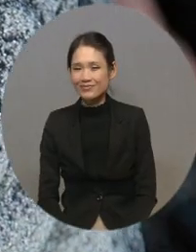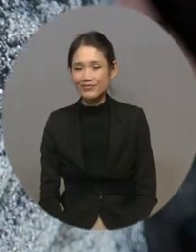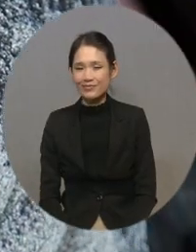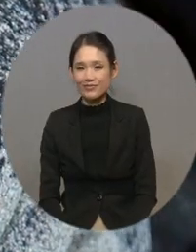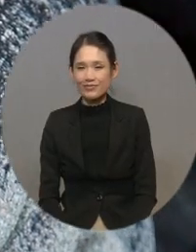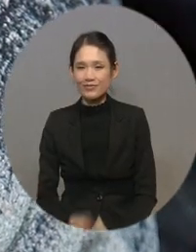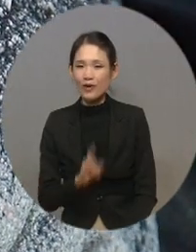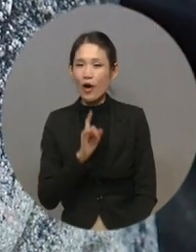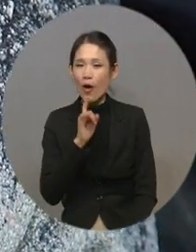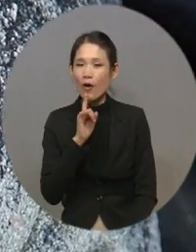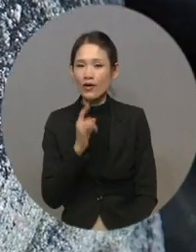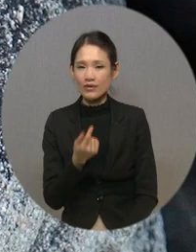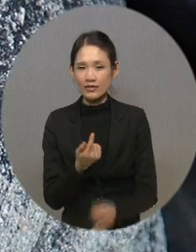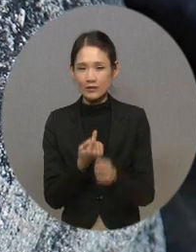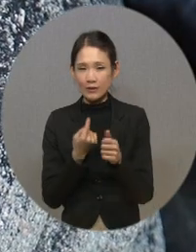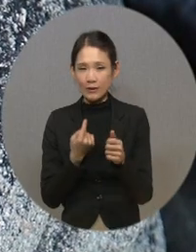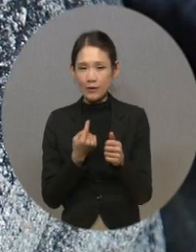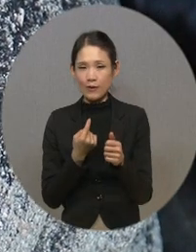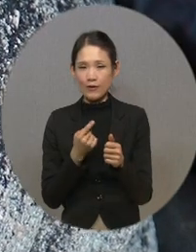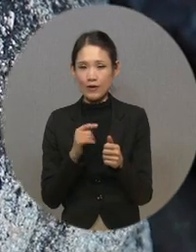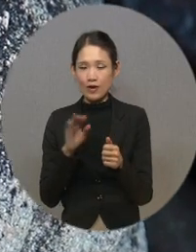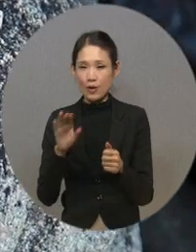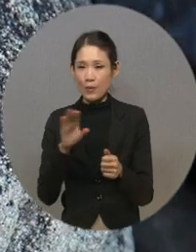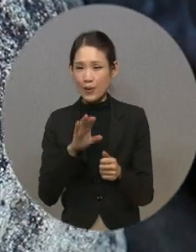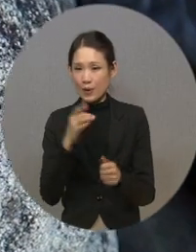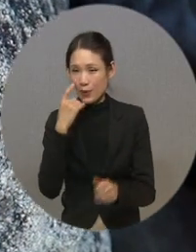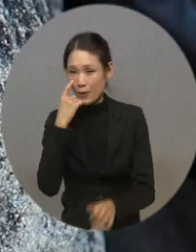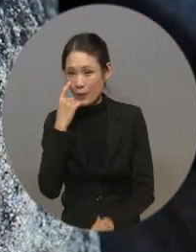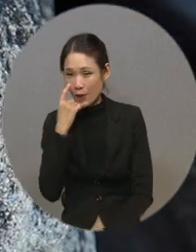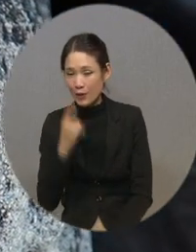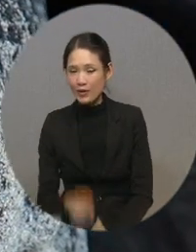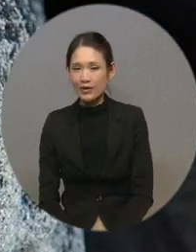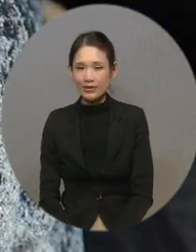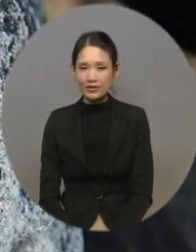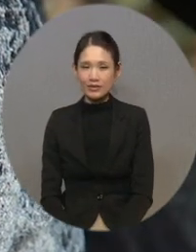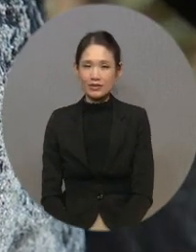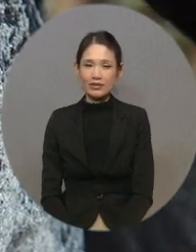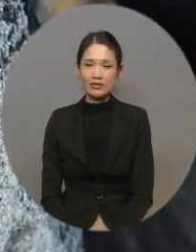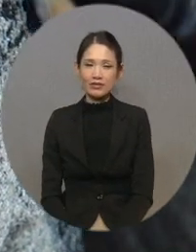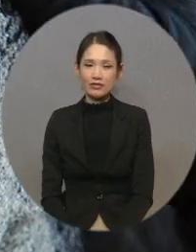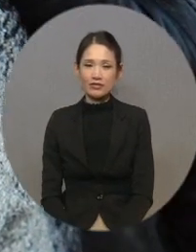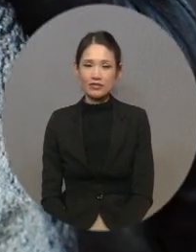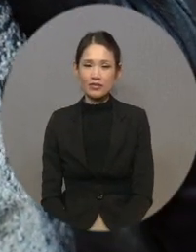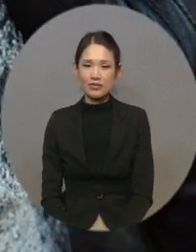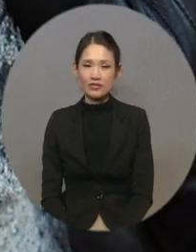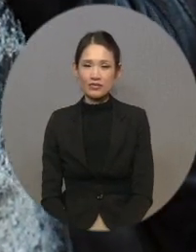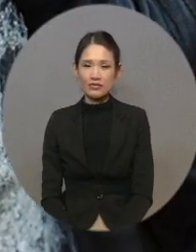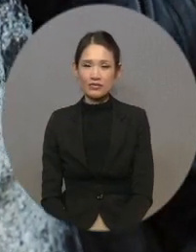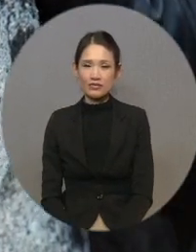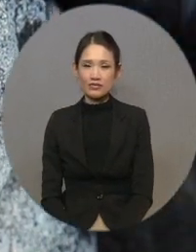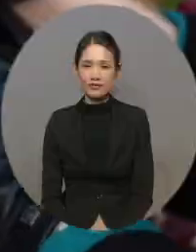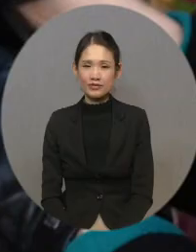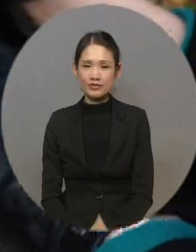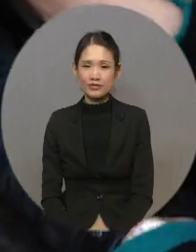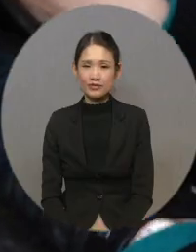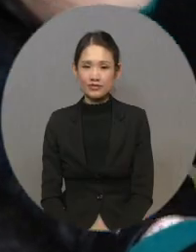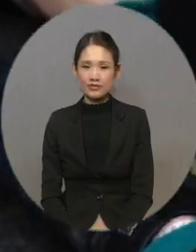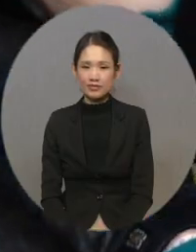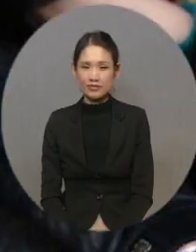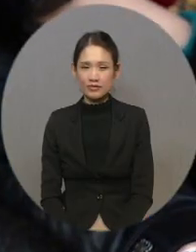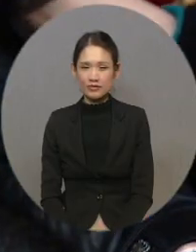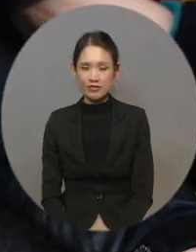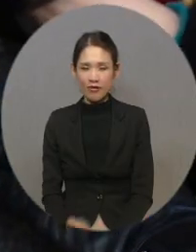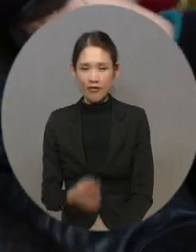뒤로 꼬리를 한번 살짝 이렇게 한번 만져볼까? 이쪽으로. 여기 보면요. 꼬리를 살짝 감아 말렸는데요.